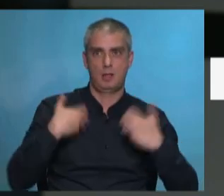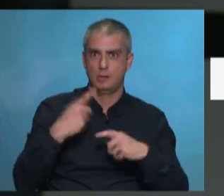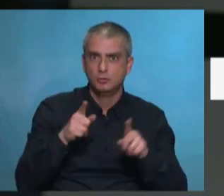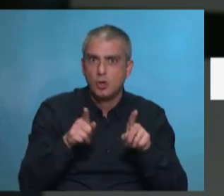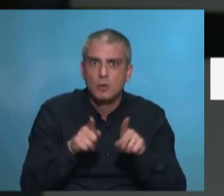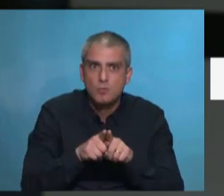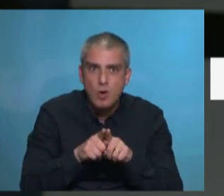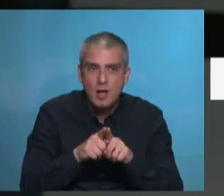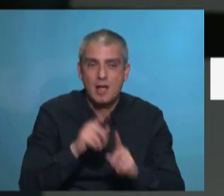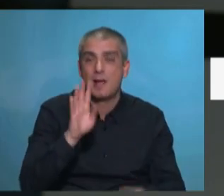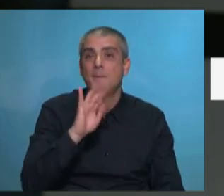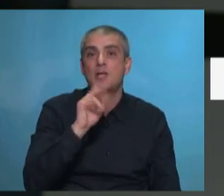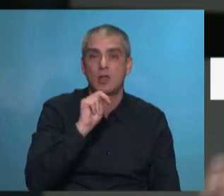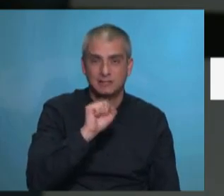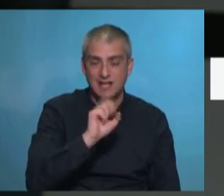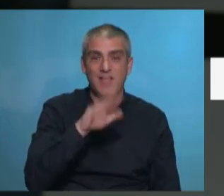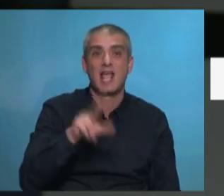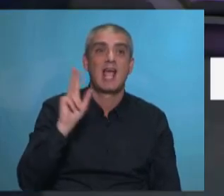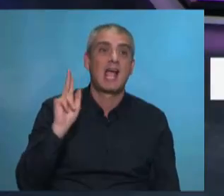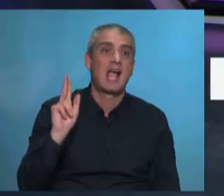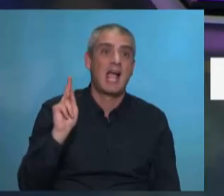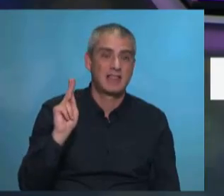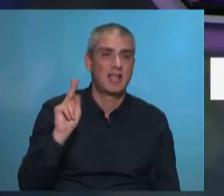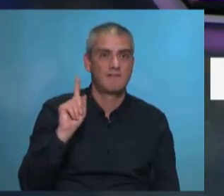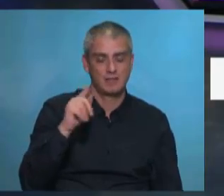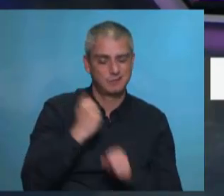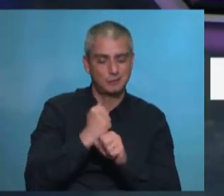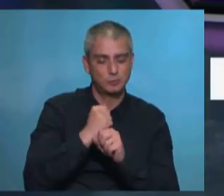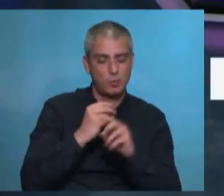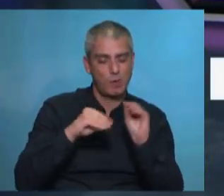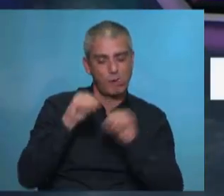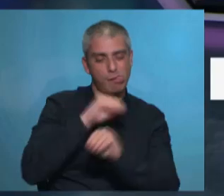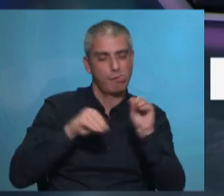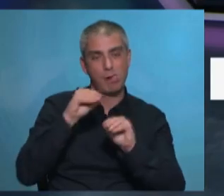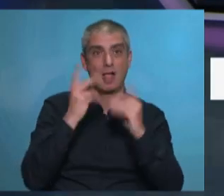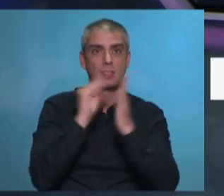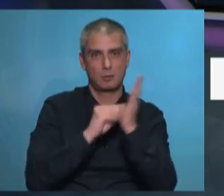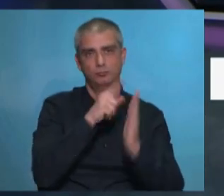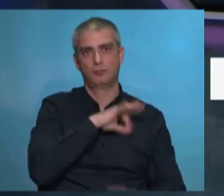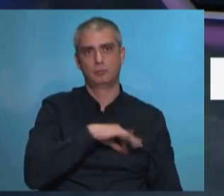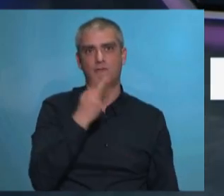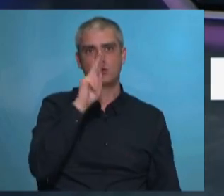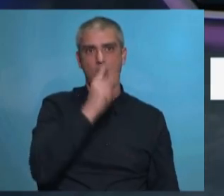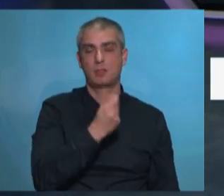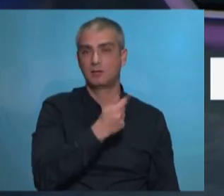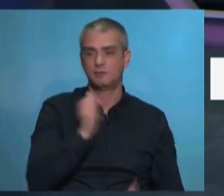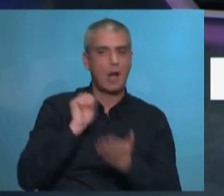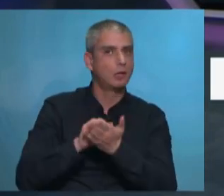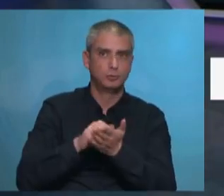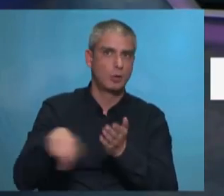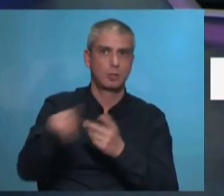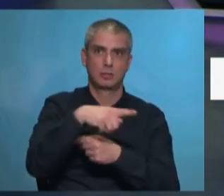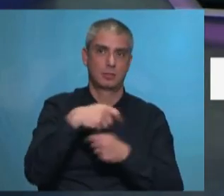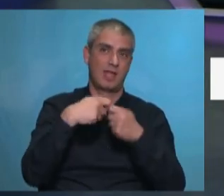שכביכול ביונסה וקניה ווסט, נעשה שם איזשהו עיוות בנתונים, כדי שהם ירוויחו יותר כסף, על חשבון מי? חברים